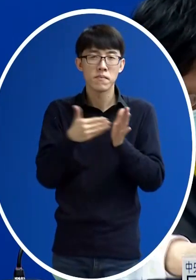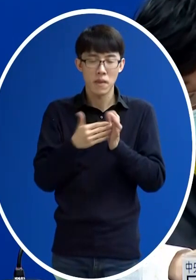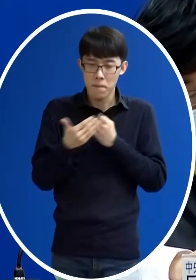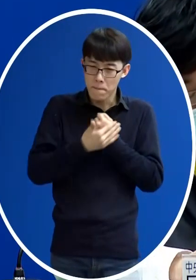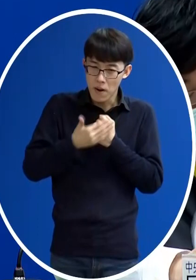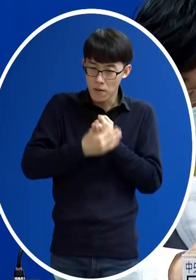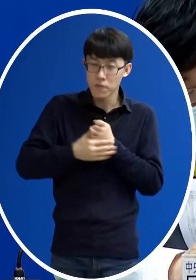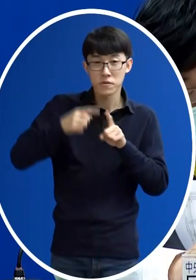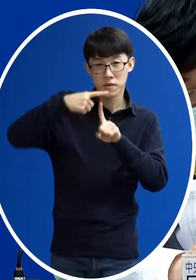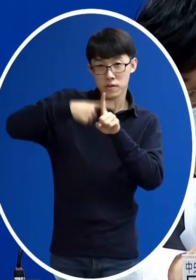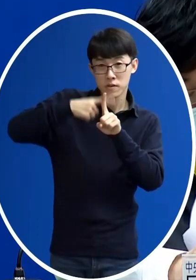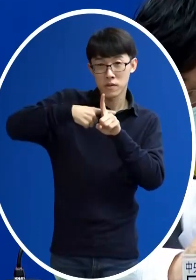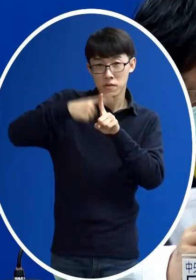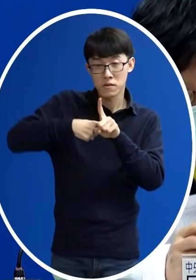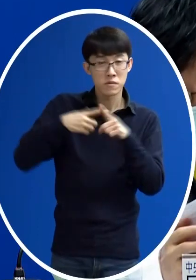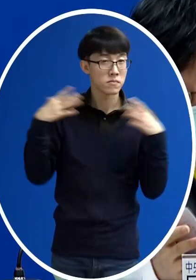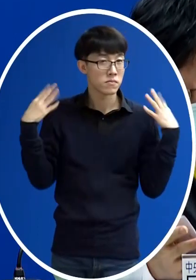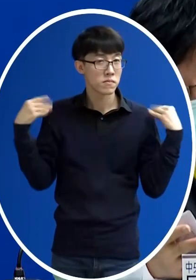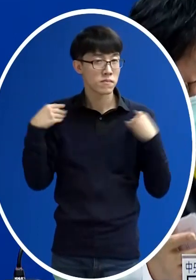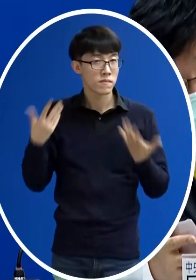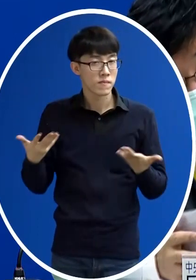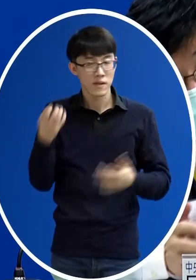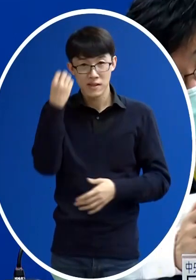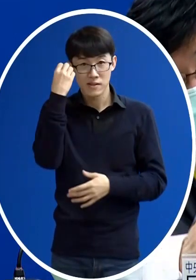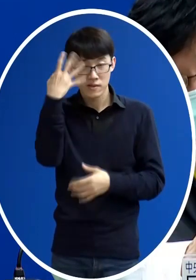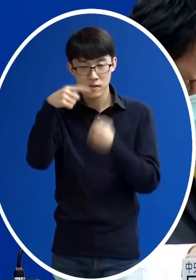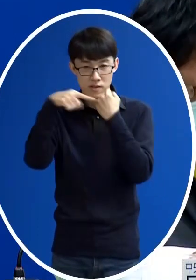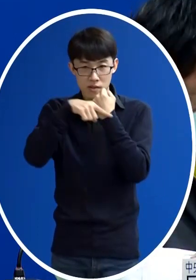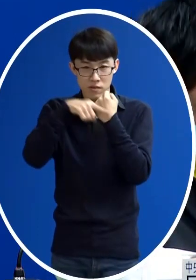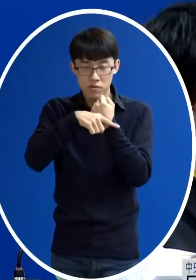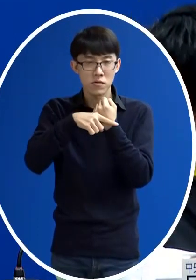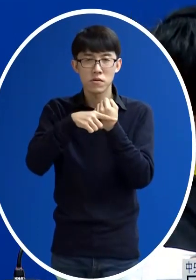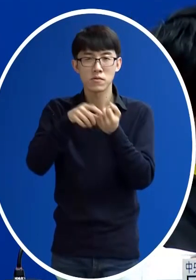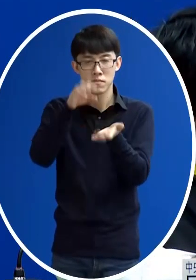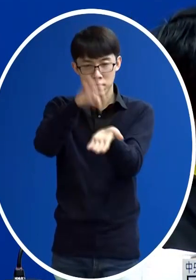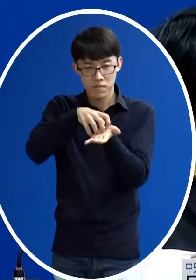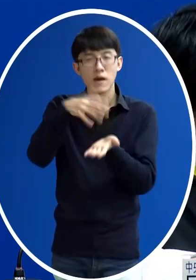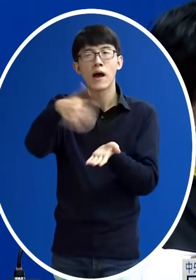还有重症的比例，这些都还没有新的资料，有的时候再跟大家做报告。以上。